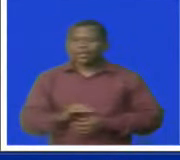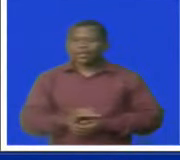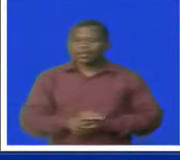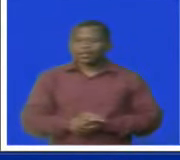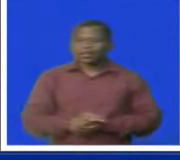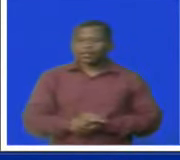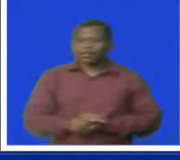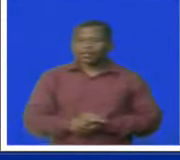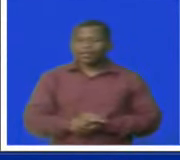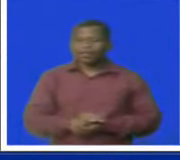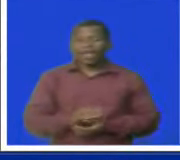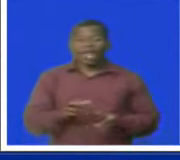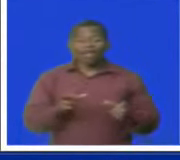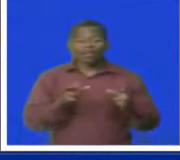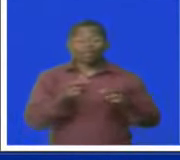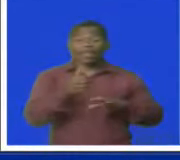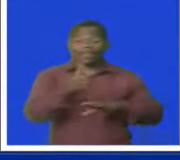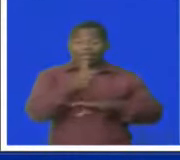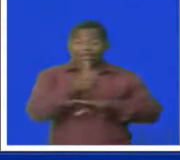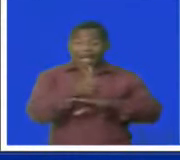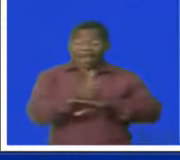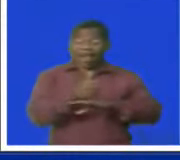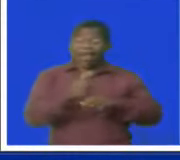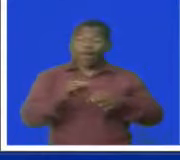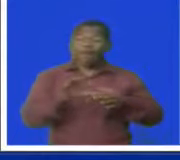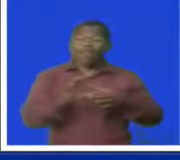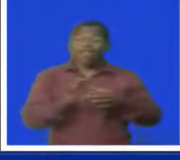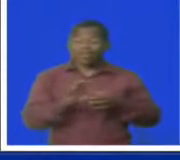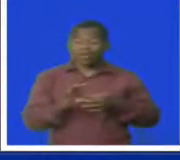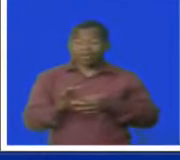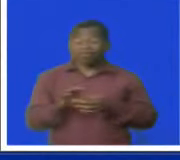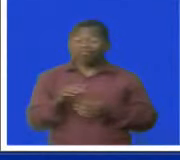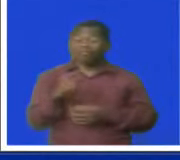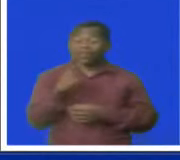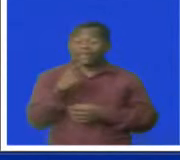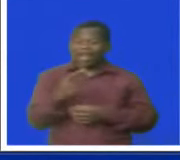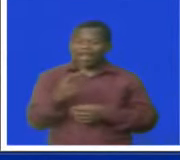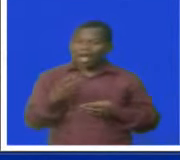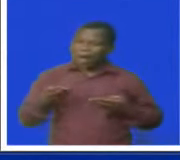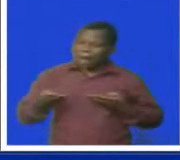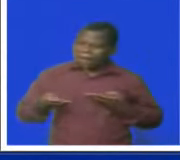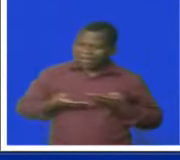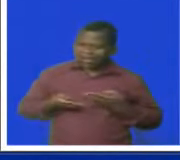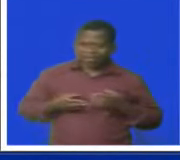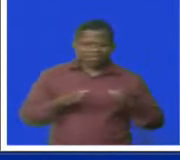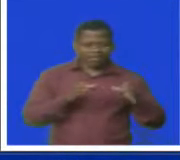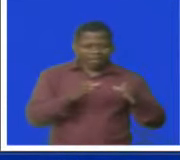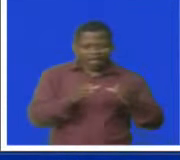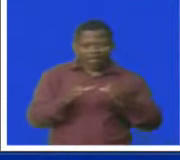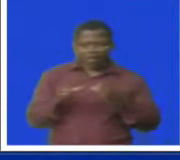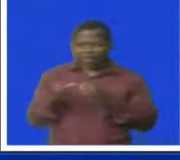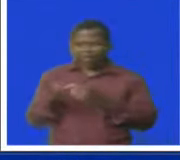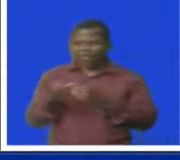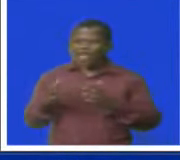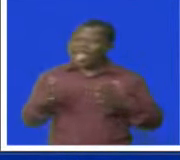uthi babo somabhizinisi labancane bayalujabulela lolu hlelo. Sithanda ukudlulisa kubonga kwethu